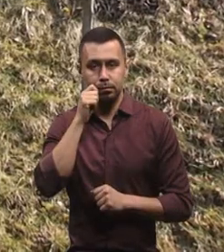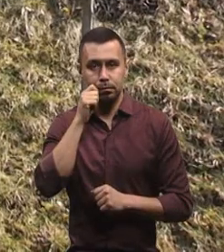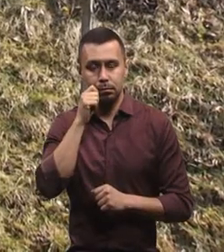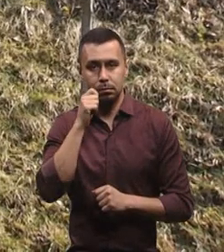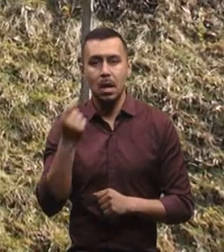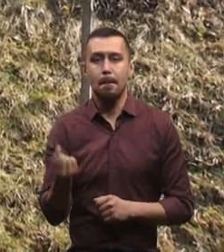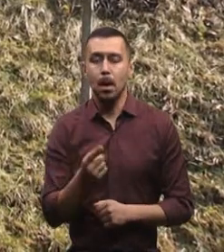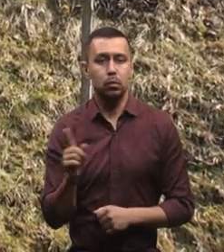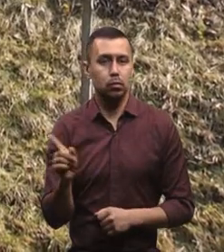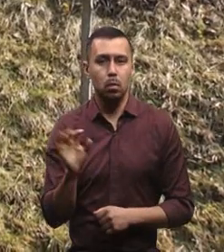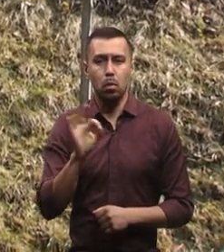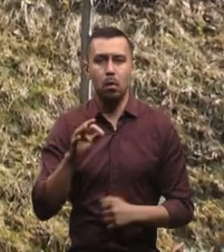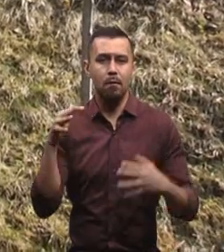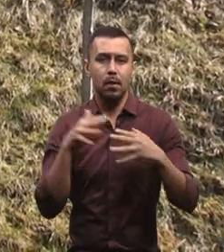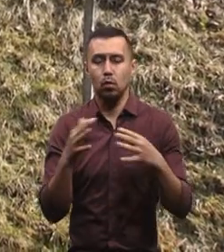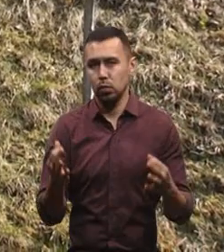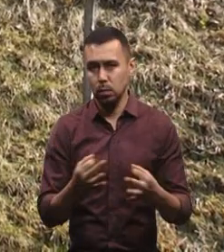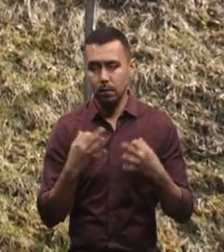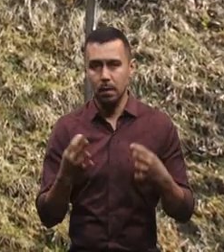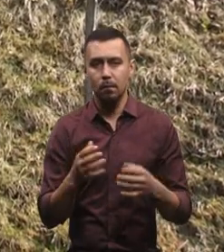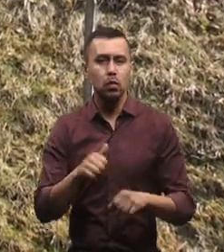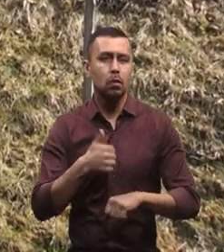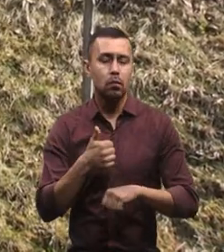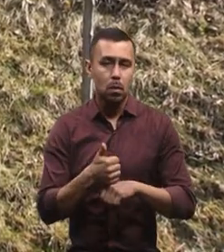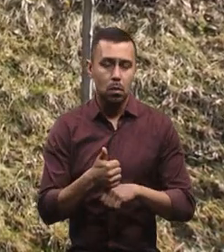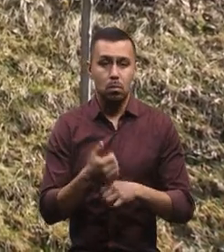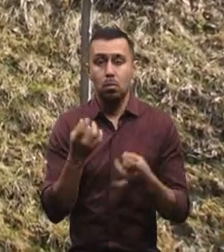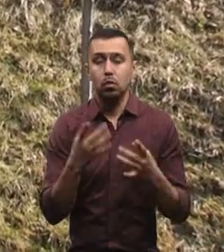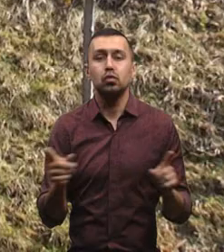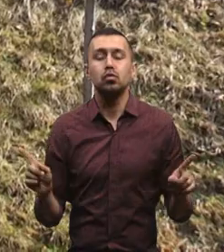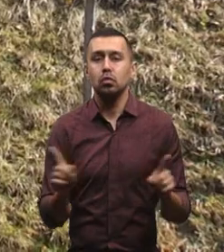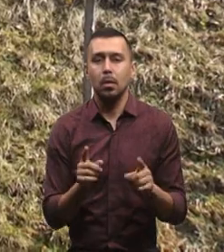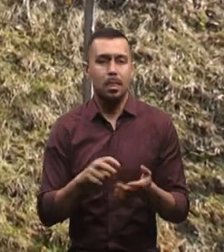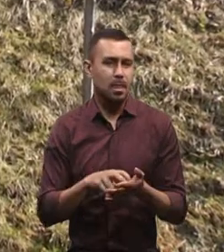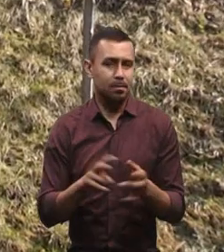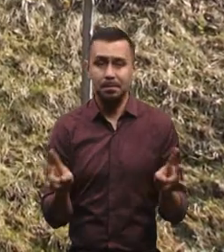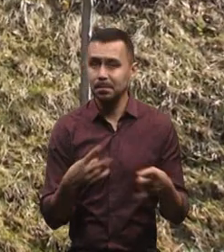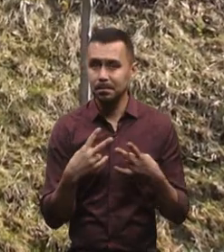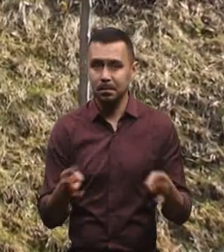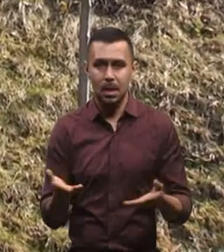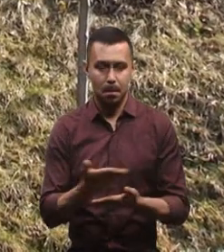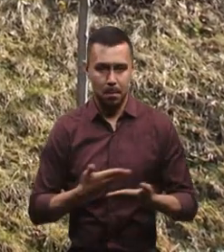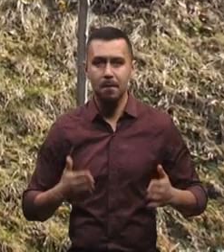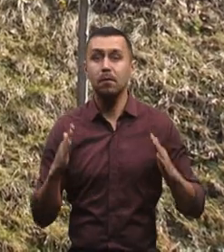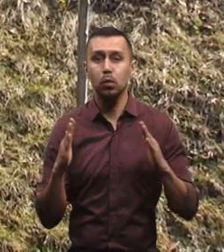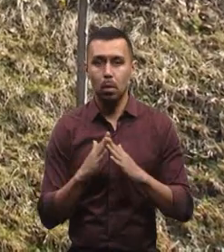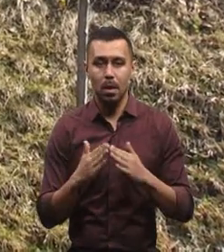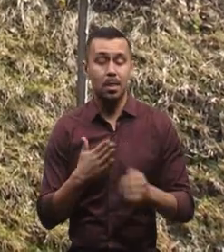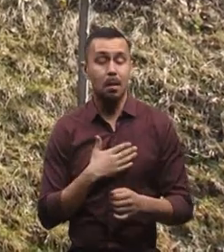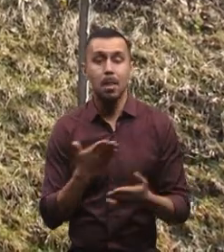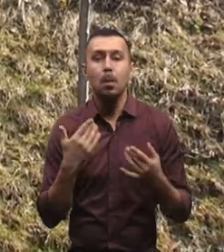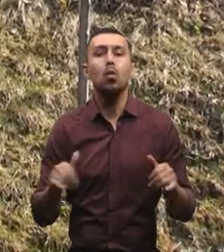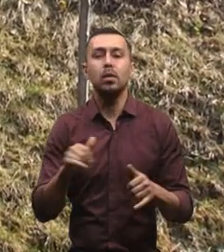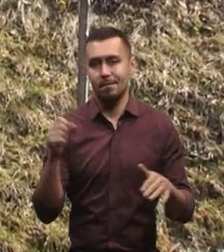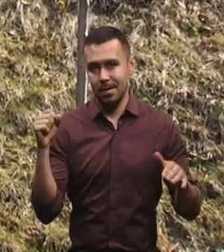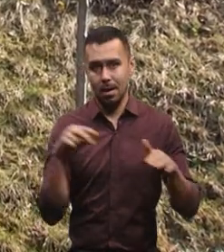що про війну розповідав. В основному просто, що не бійтесь, хлопці, ми вдома, нам нема куди